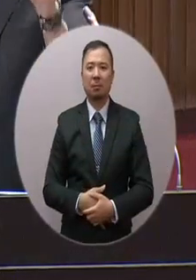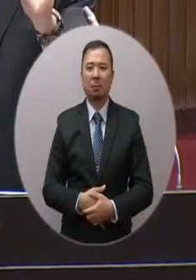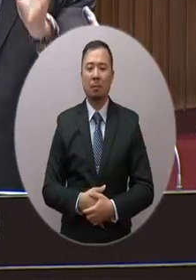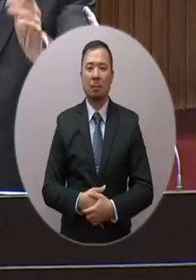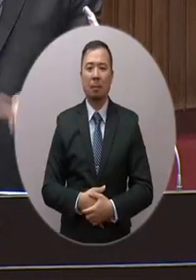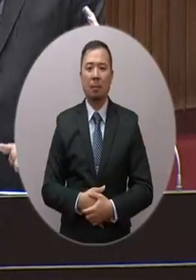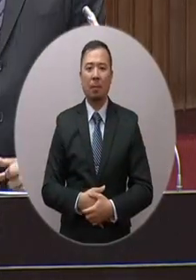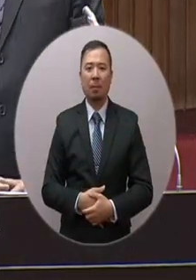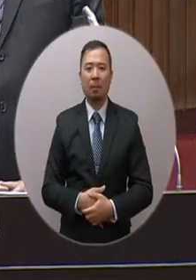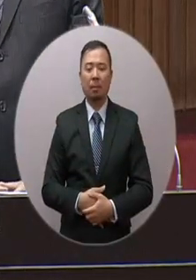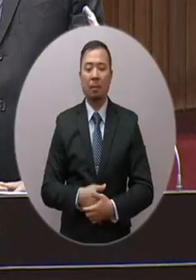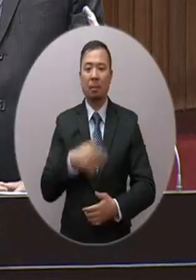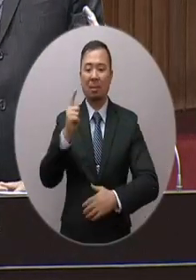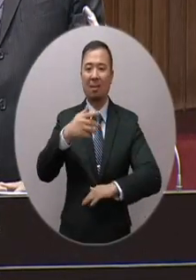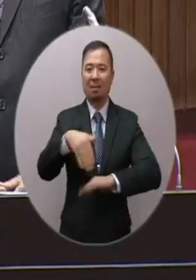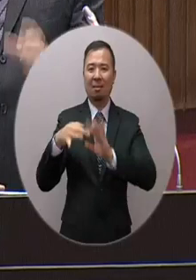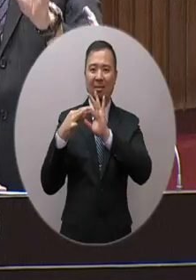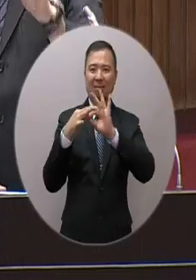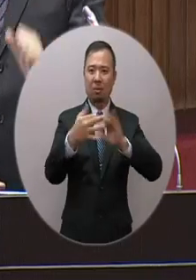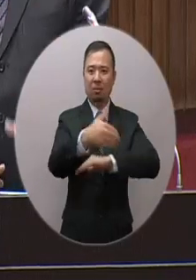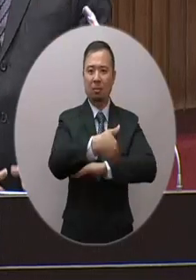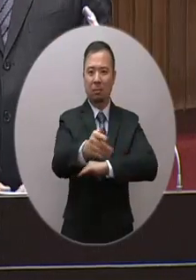5个连江县的人哦。